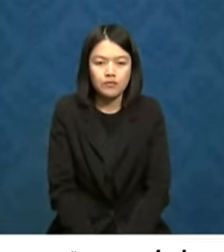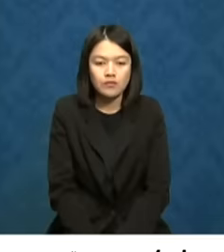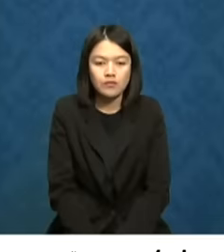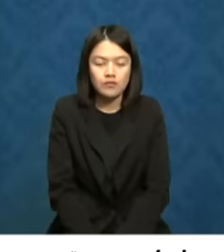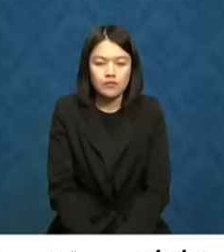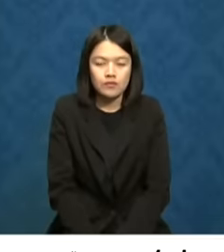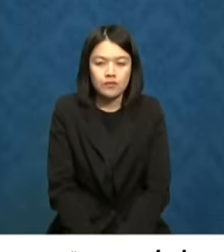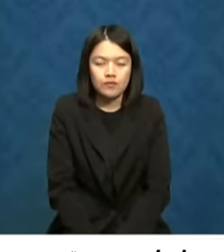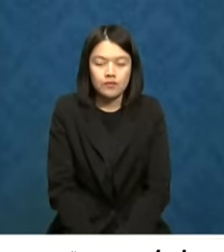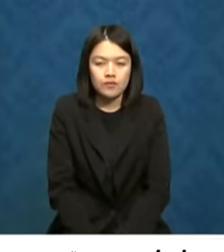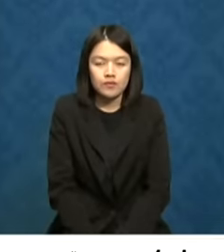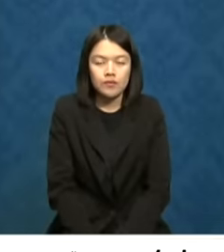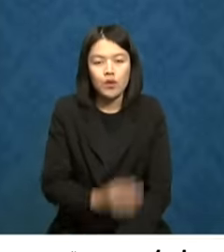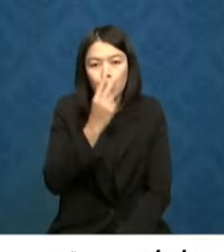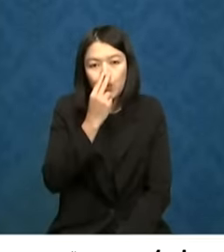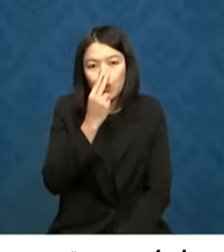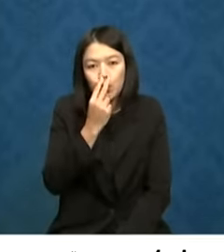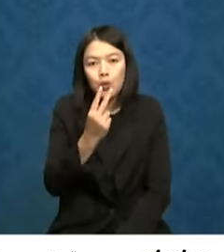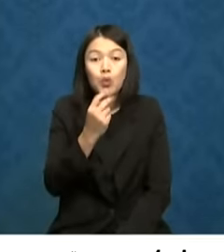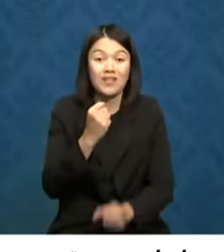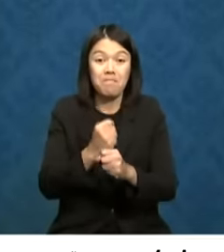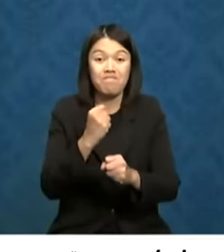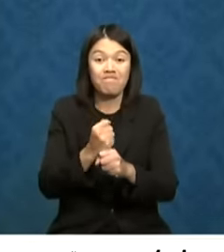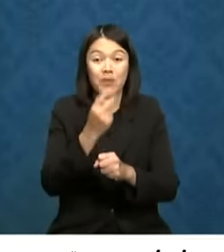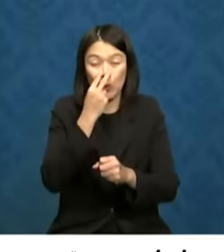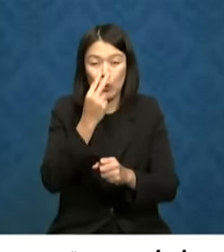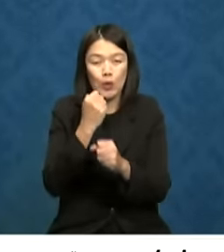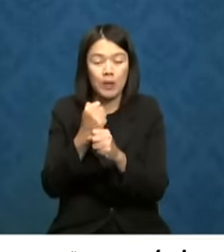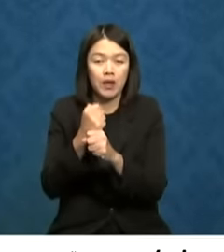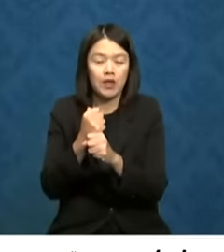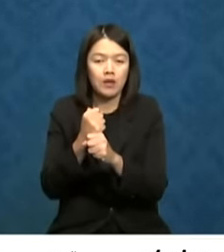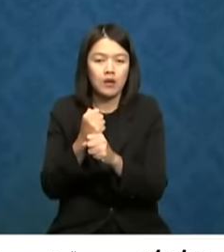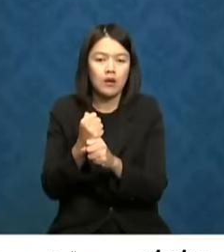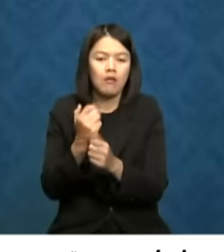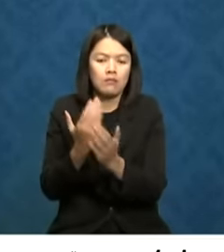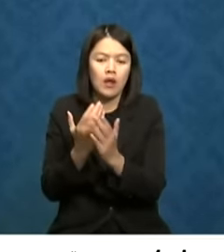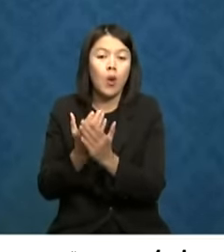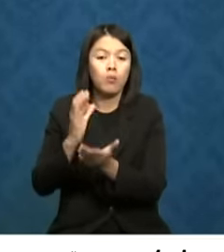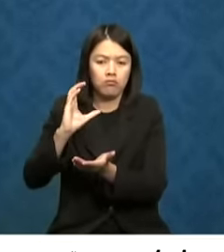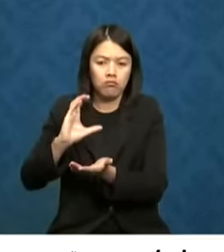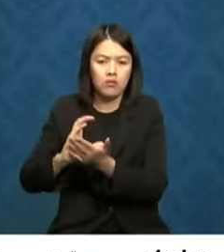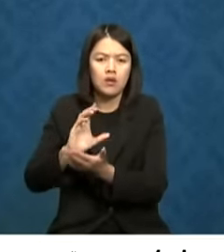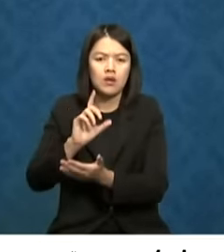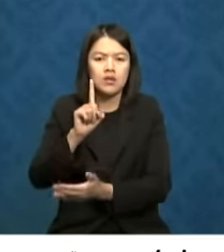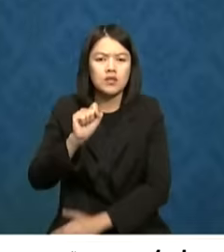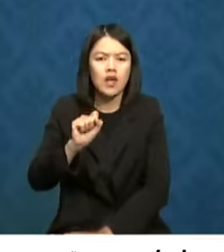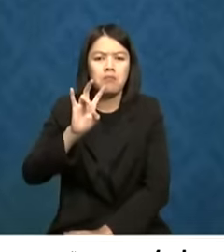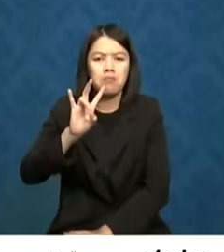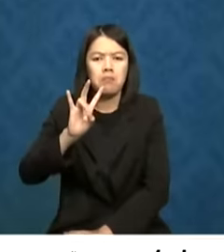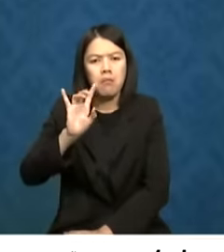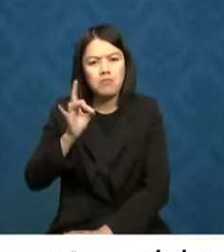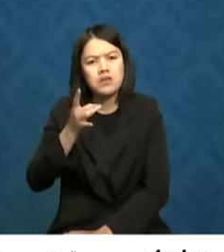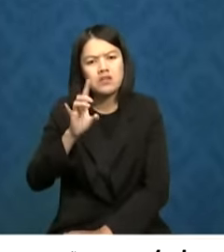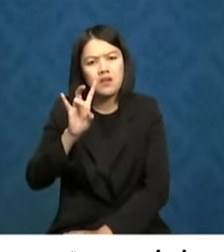นี้ถ้าหากเราดูสิ่งที่ทำจนทำให้มีงบก้อนนี้ 17, 700